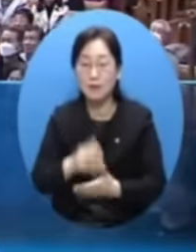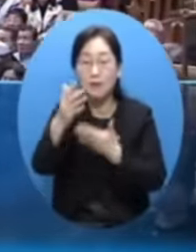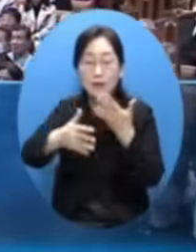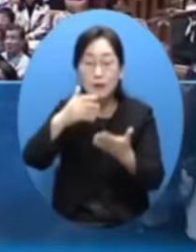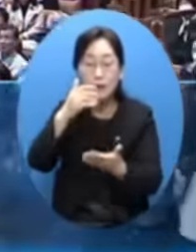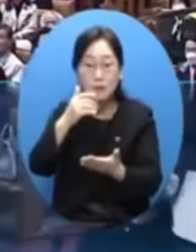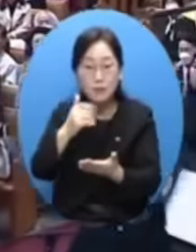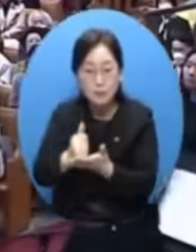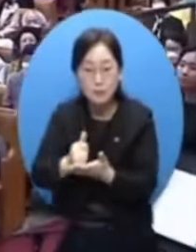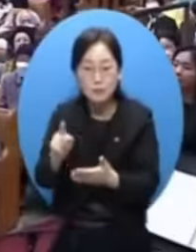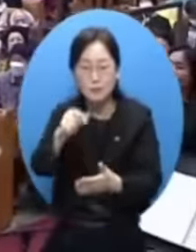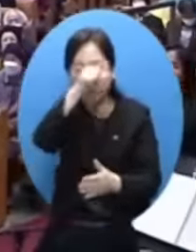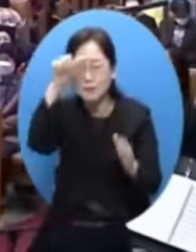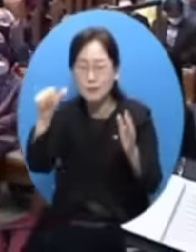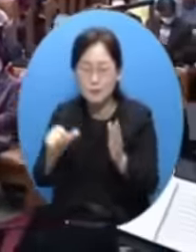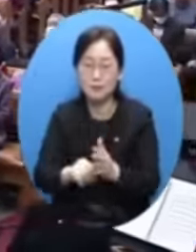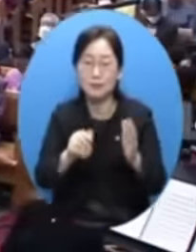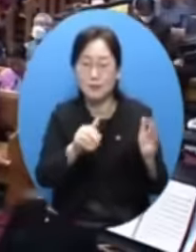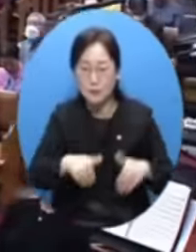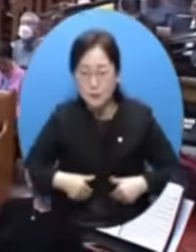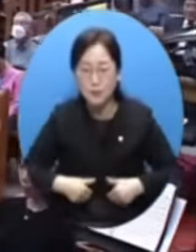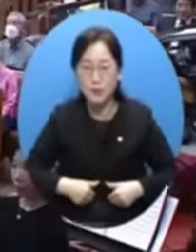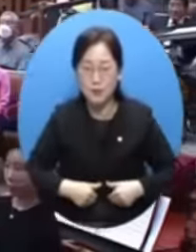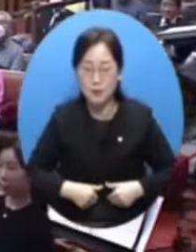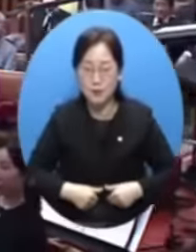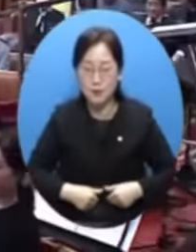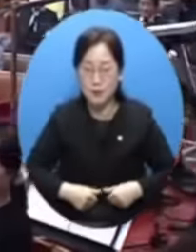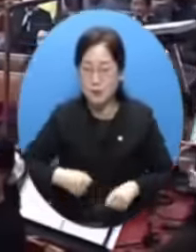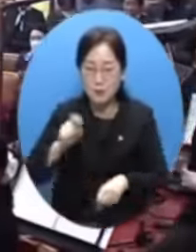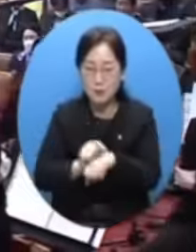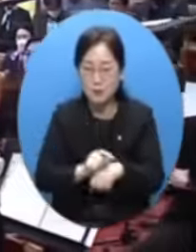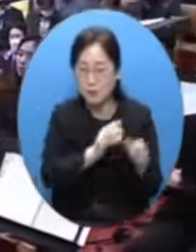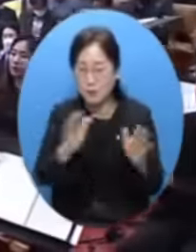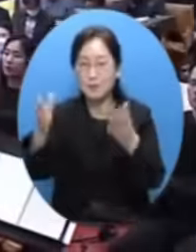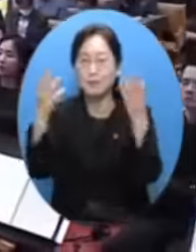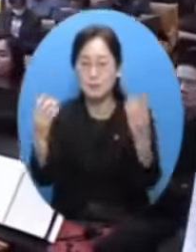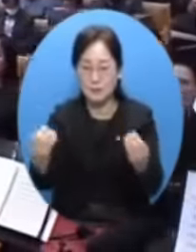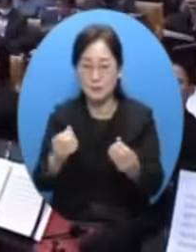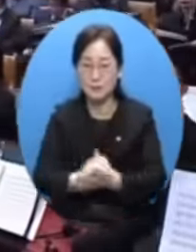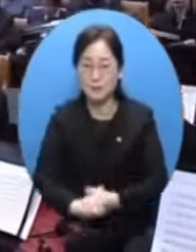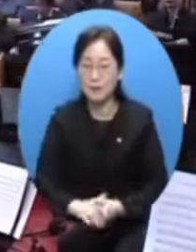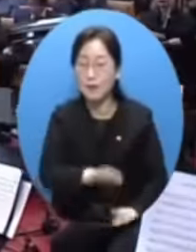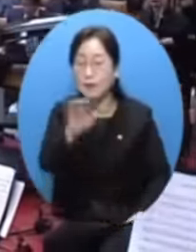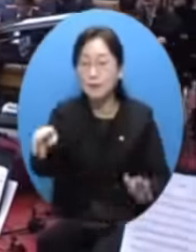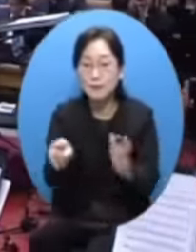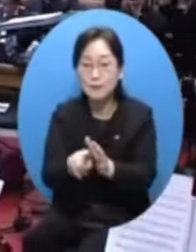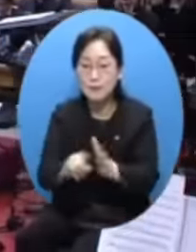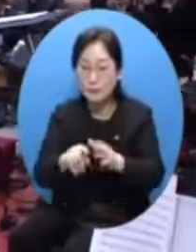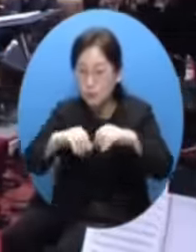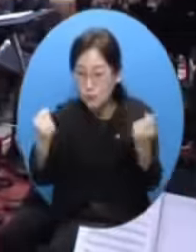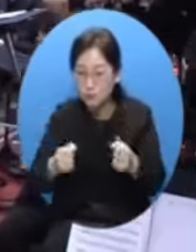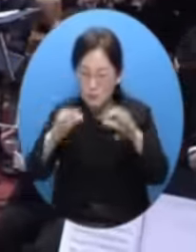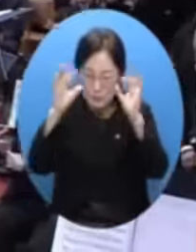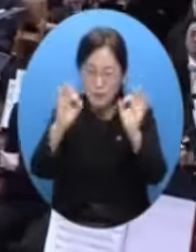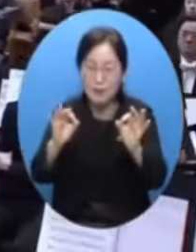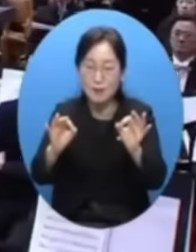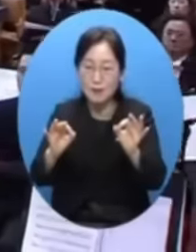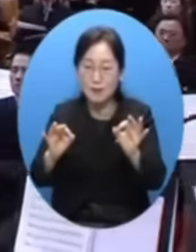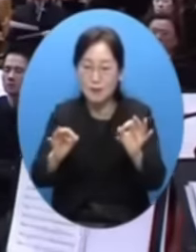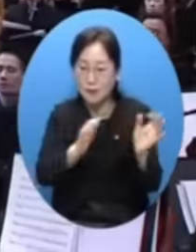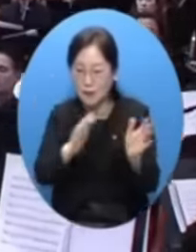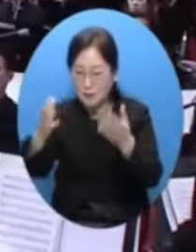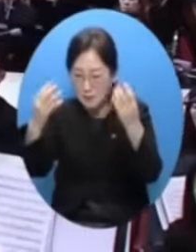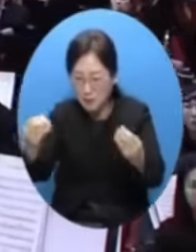하나님께서는 우리의 일생 동안 필요한 것을 다 이미 예비해놓고 계십니다. 우리의 믿음과 순종을 보시고 예비하는 것을